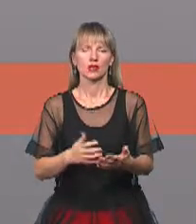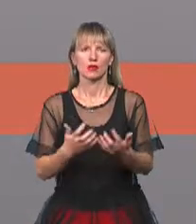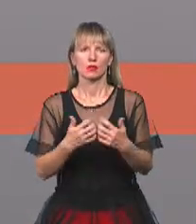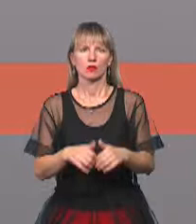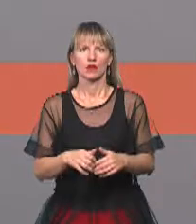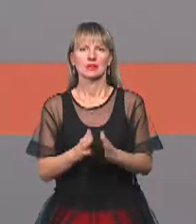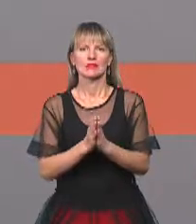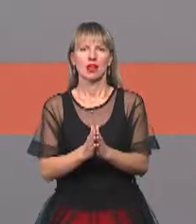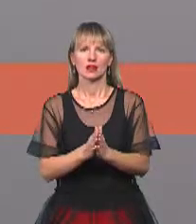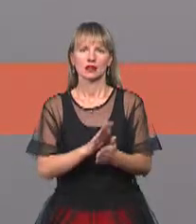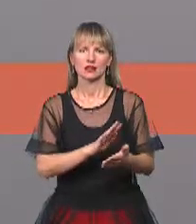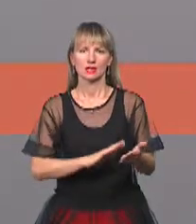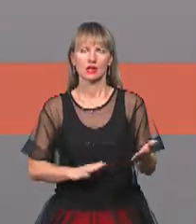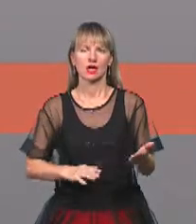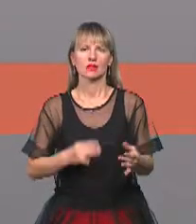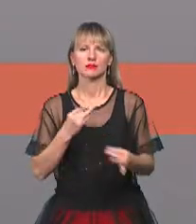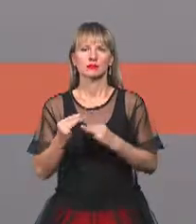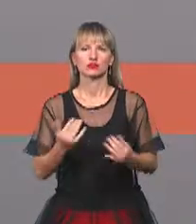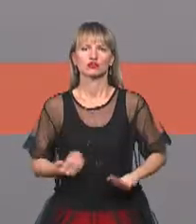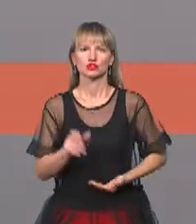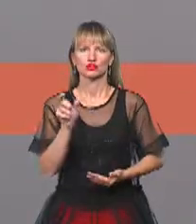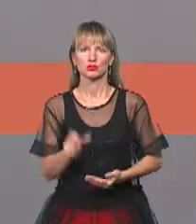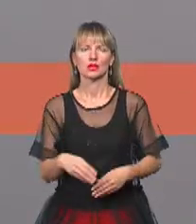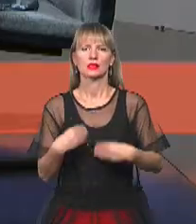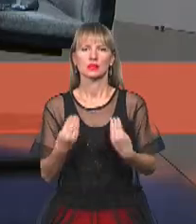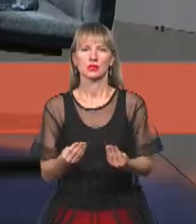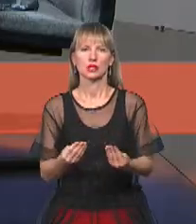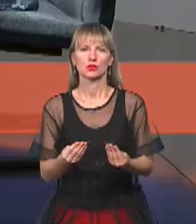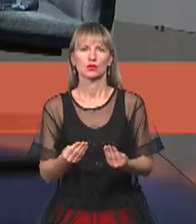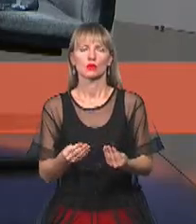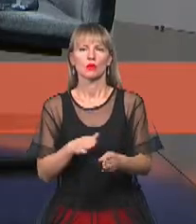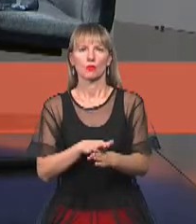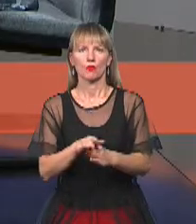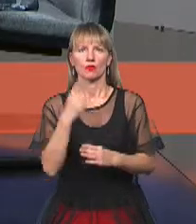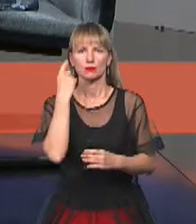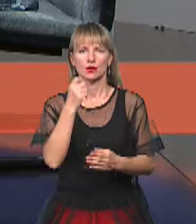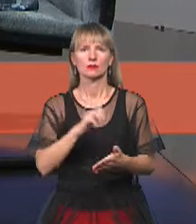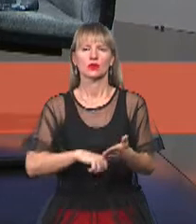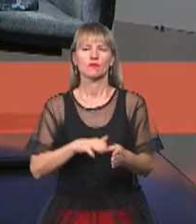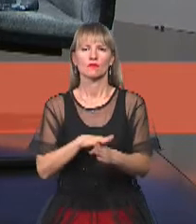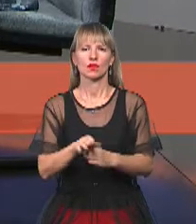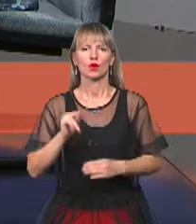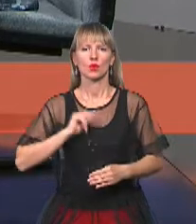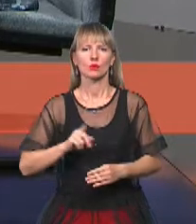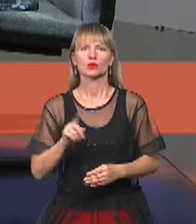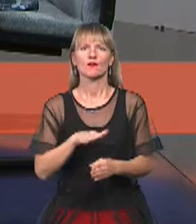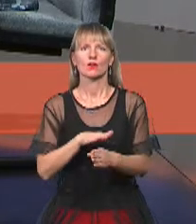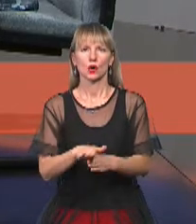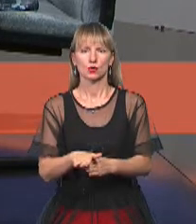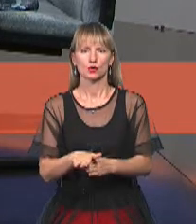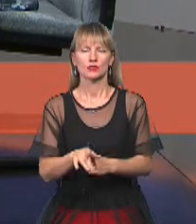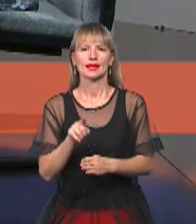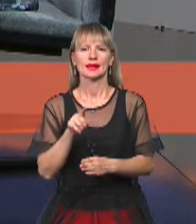обробляючи звернення, спілкуючись з мешканцем, надають вичерпну інформацію з приводу виконаних робіт, що виконується,